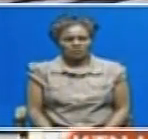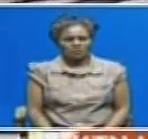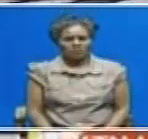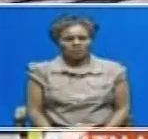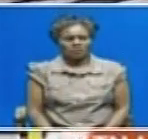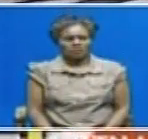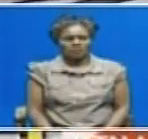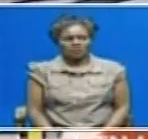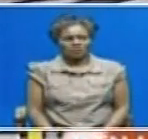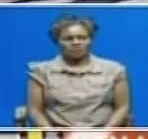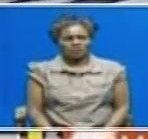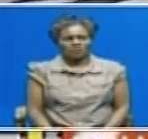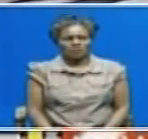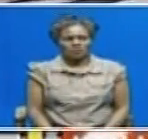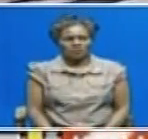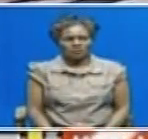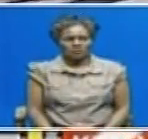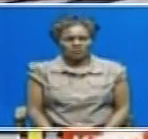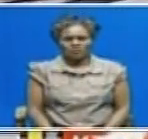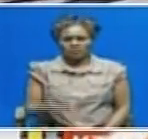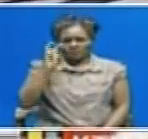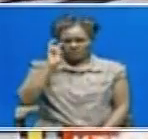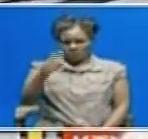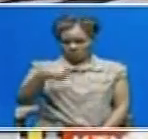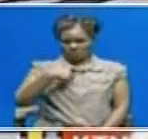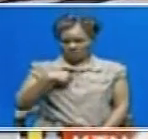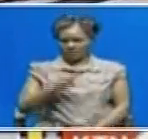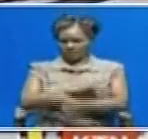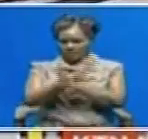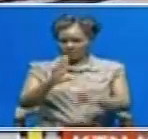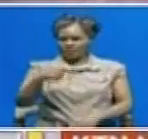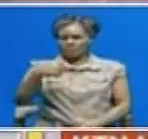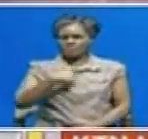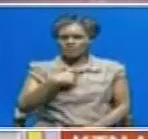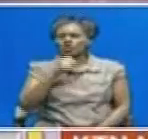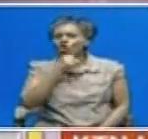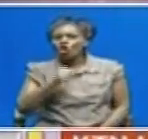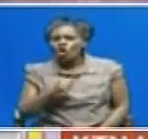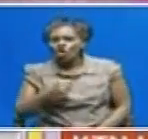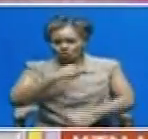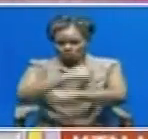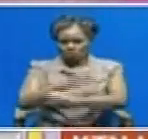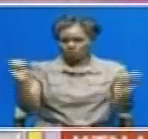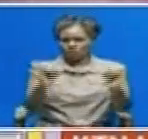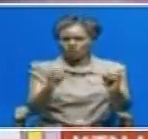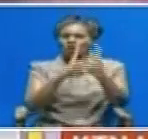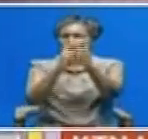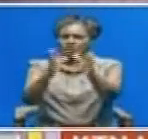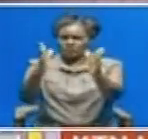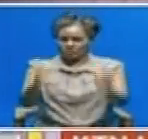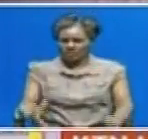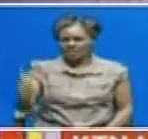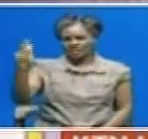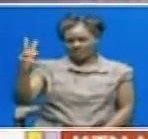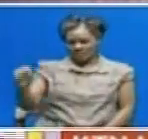Yeah. Naosema mimi ni old school, mnitazame vizuri. Mimi sio old school. Lofti